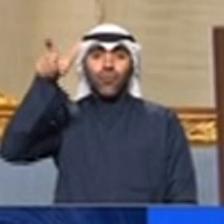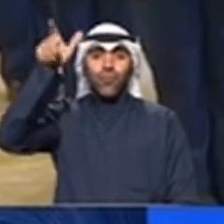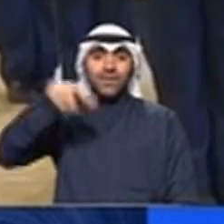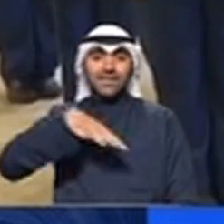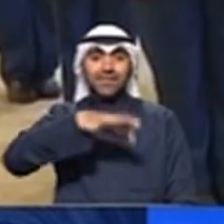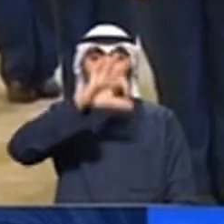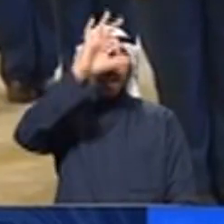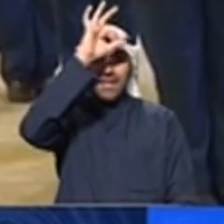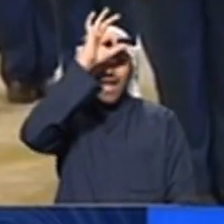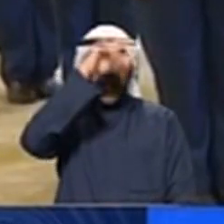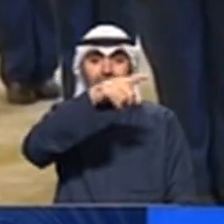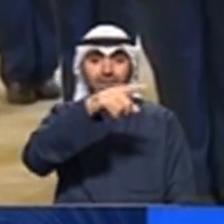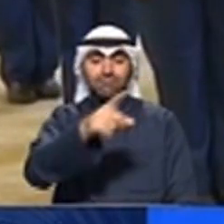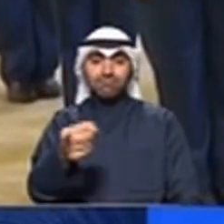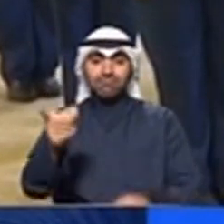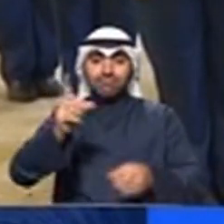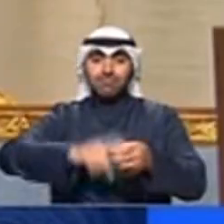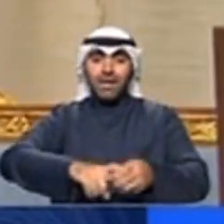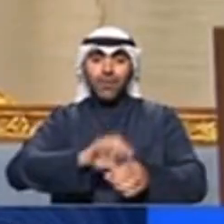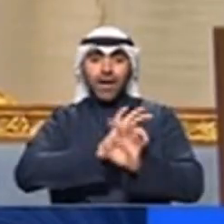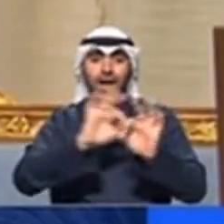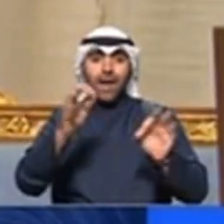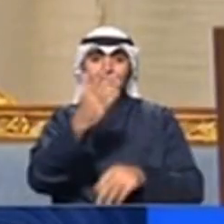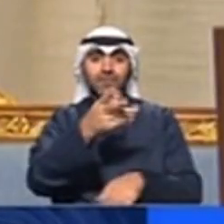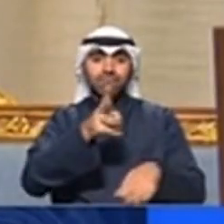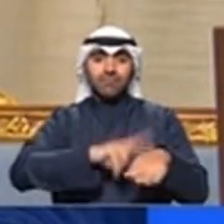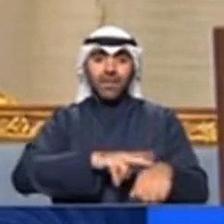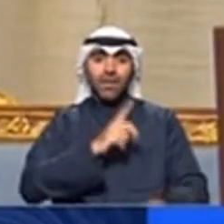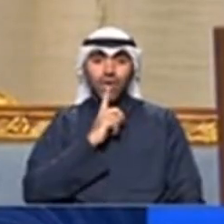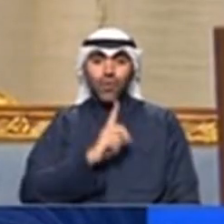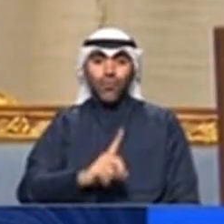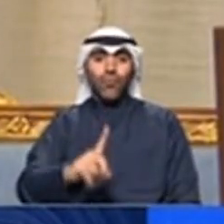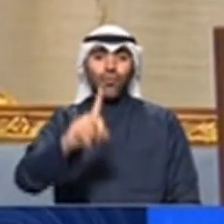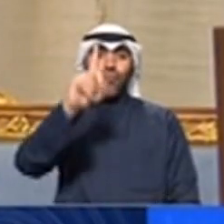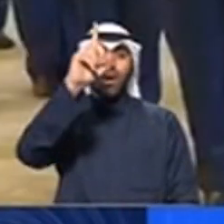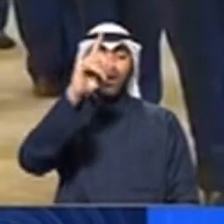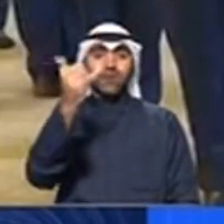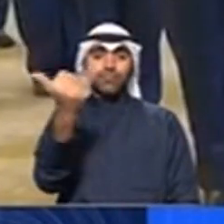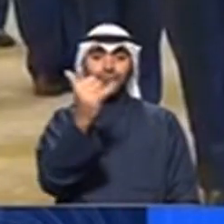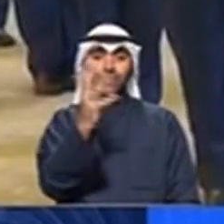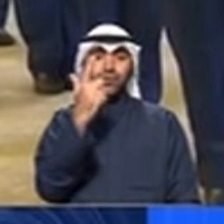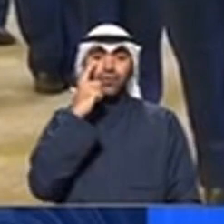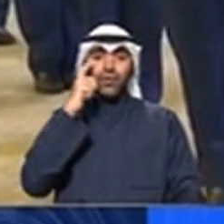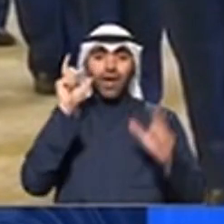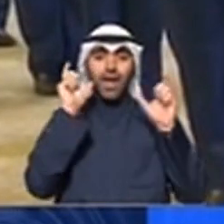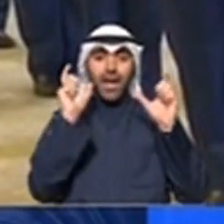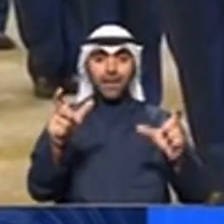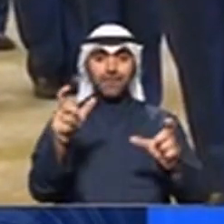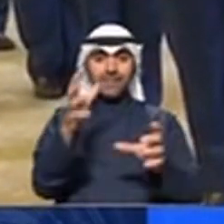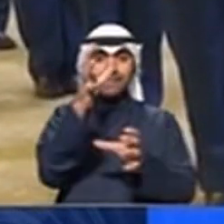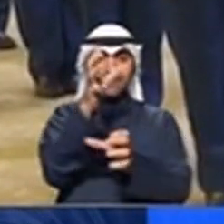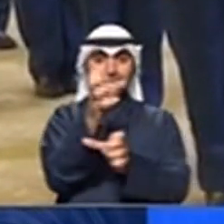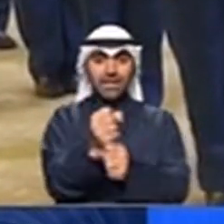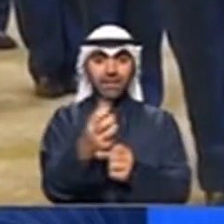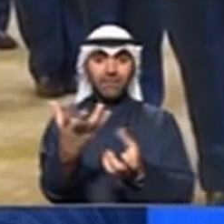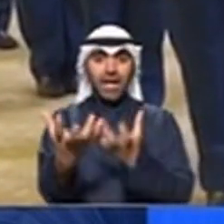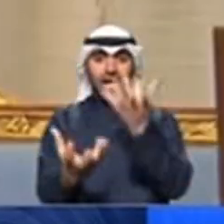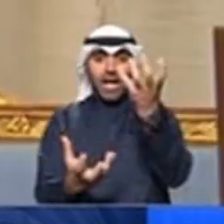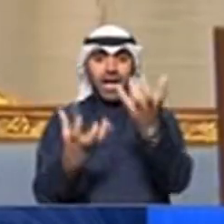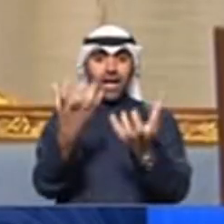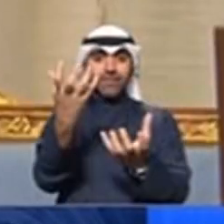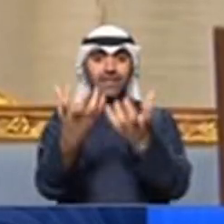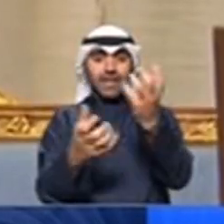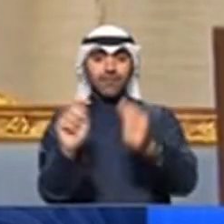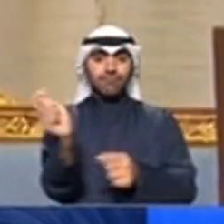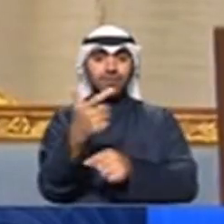العام، متعهدين أمام الله أنهم لن يبخلوا بأرواحهم من أجل حماية الأرواح والممتلكات لتحقيق